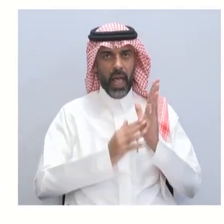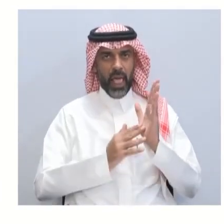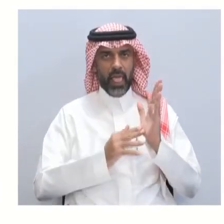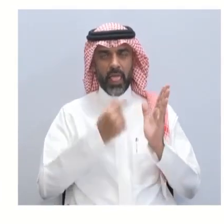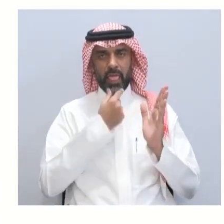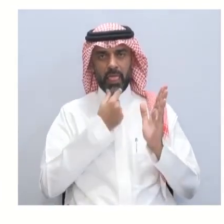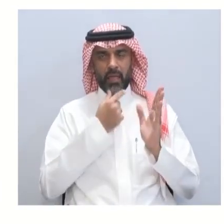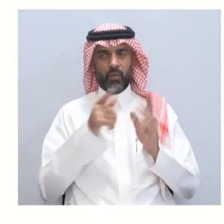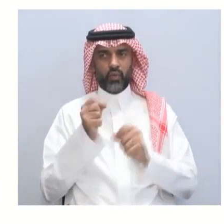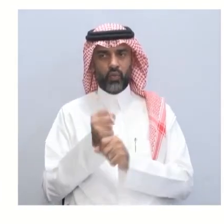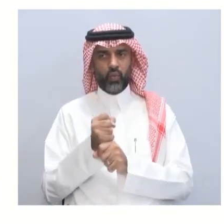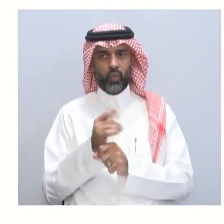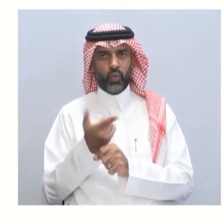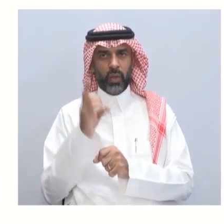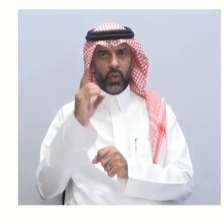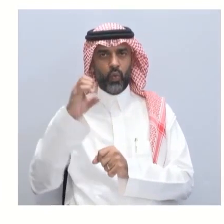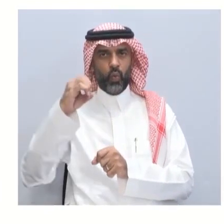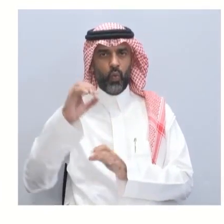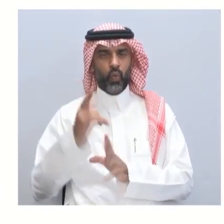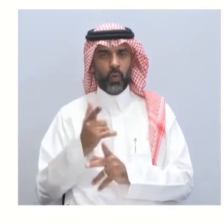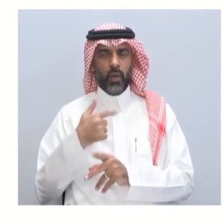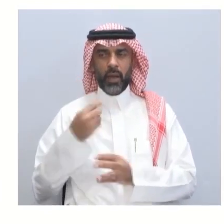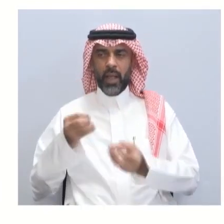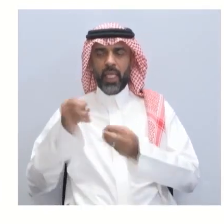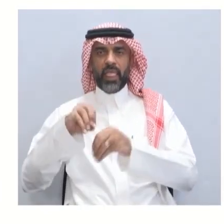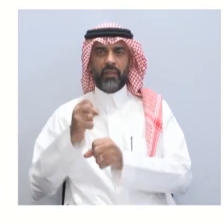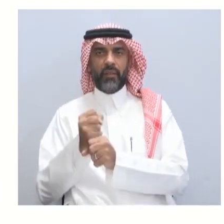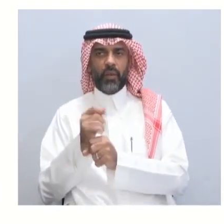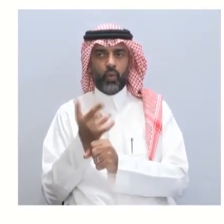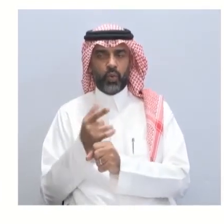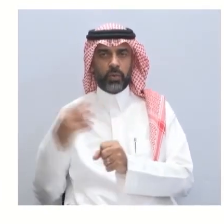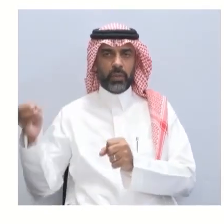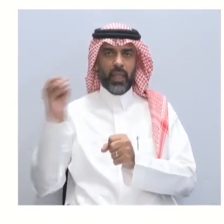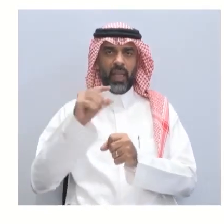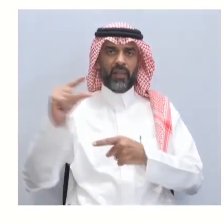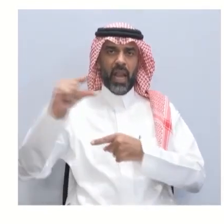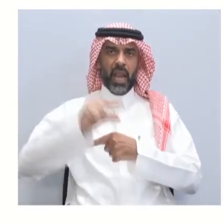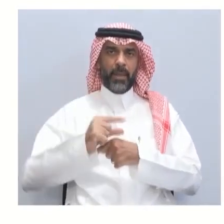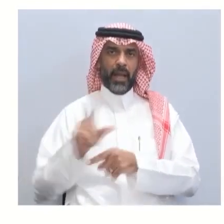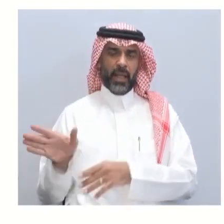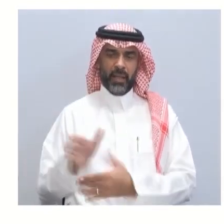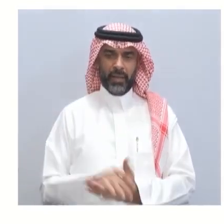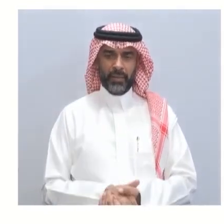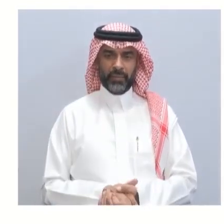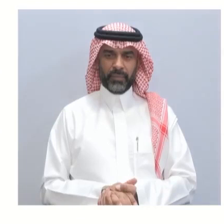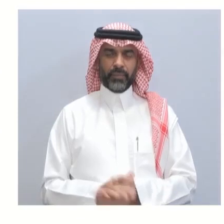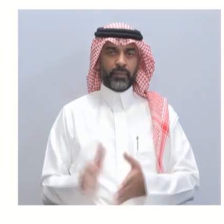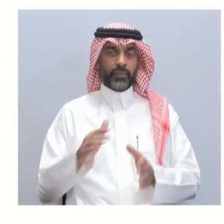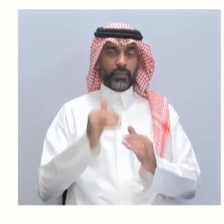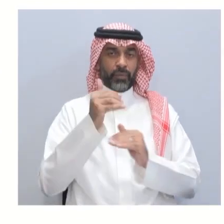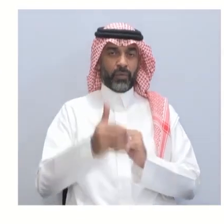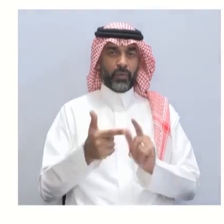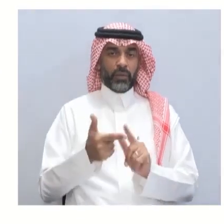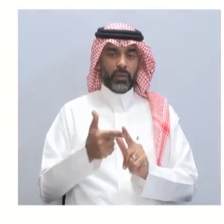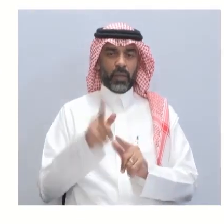دو ماذا يفعل نضيفه هنا او نقوم باضافه هذه اللبنه الخطوه الثانيه لدينا